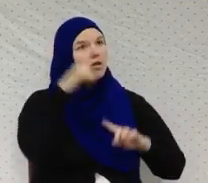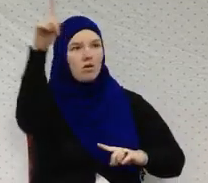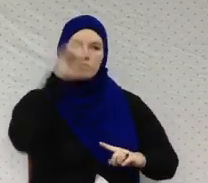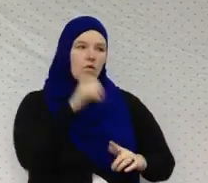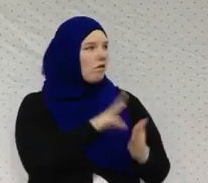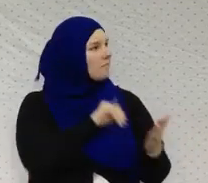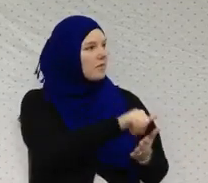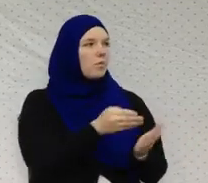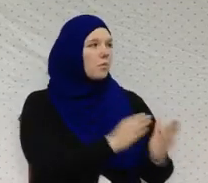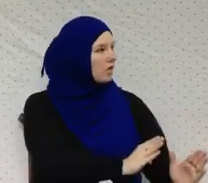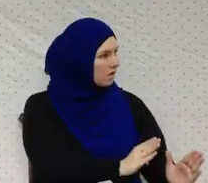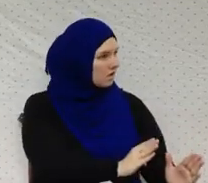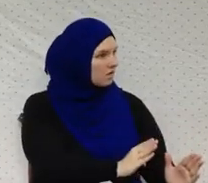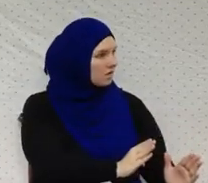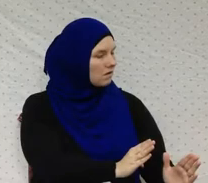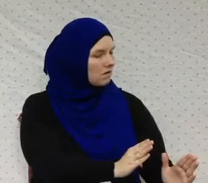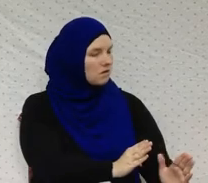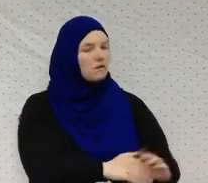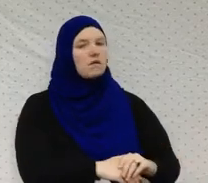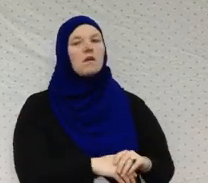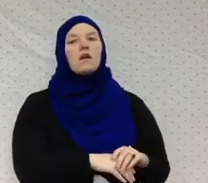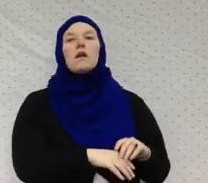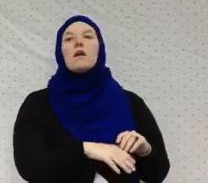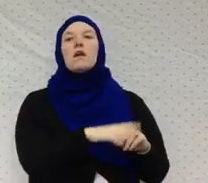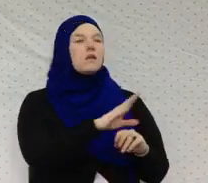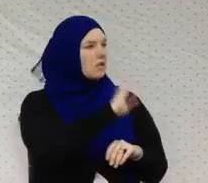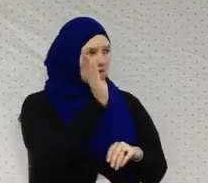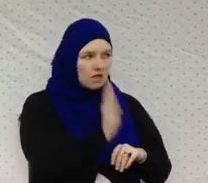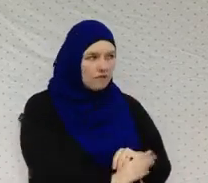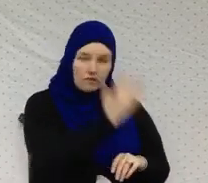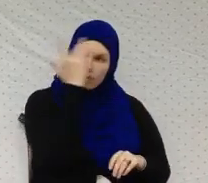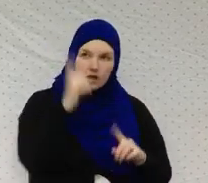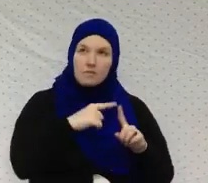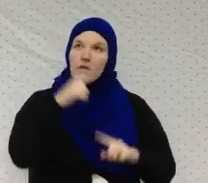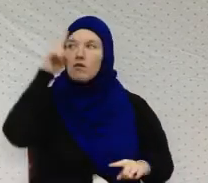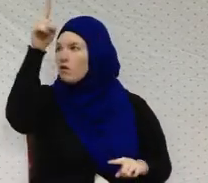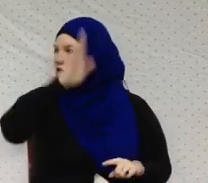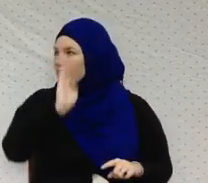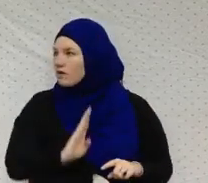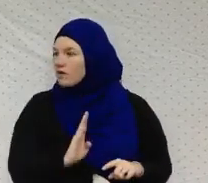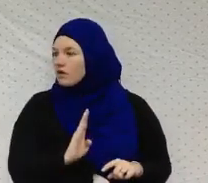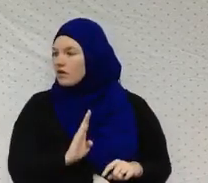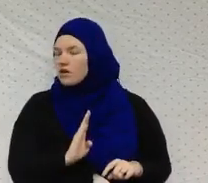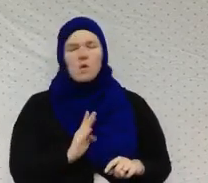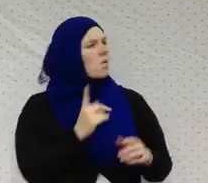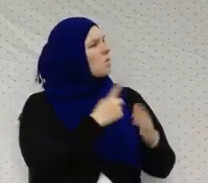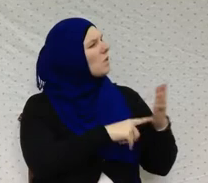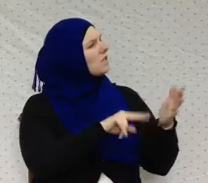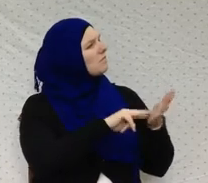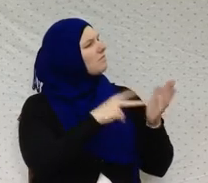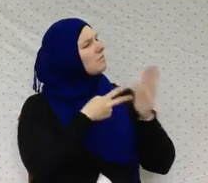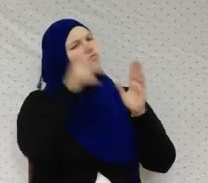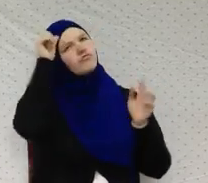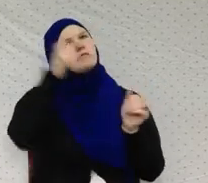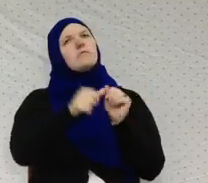who forgot Allah. أَيُّذْكَرَ فَلَا يُنْسَى. Never forget Allah. So